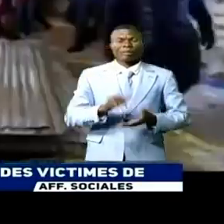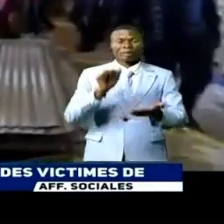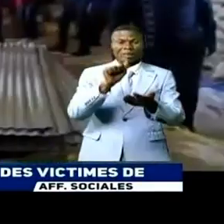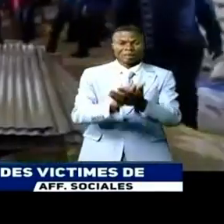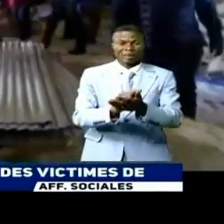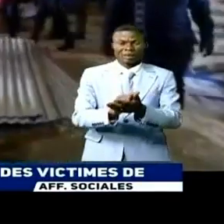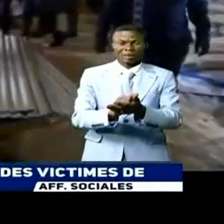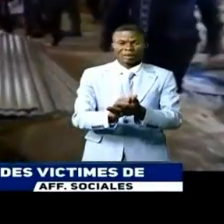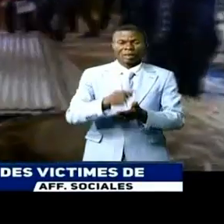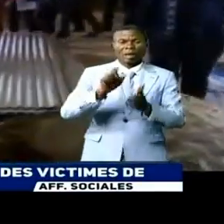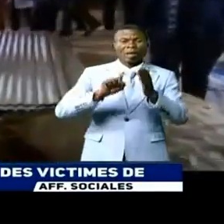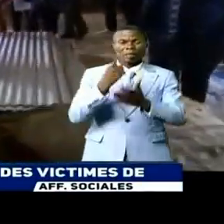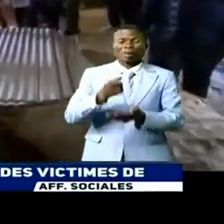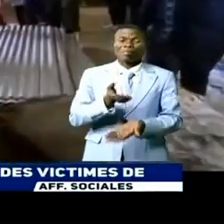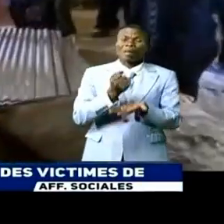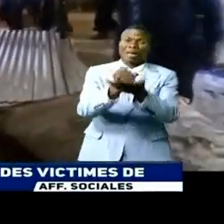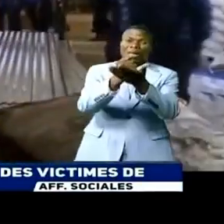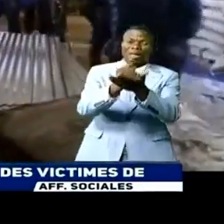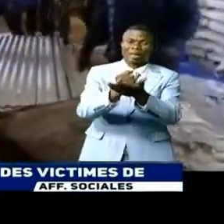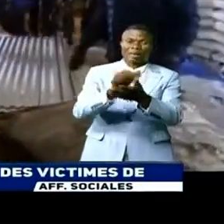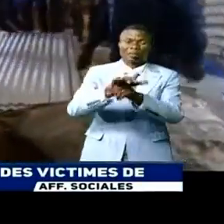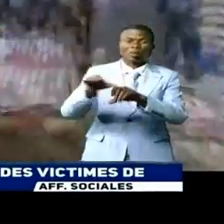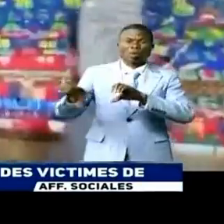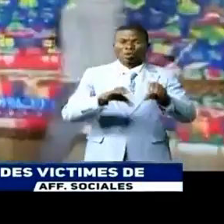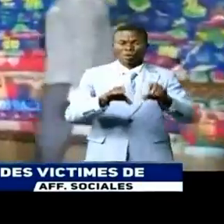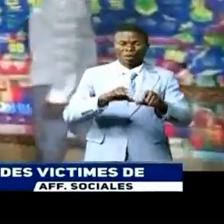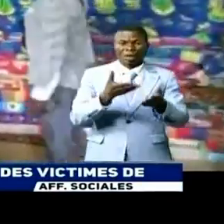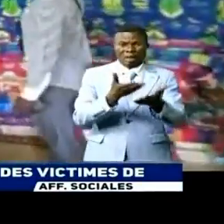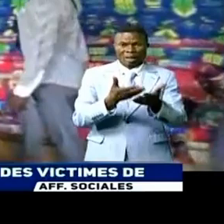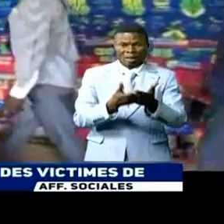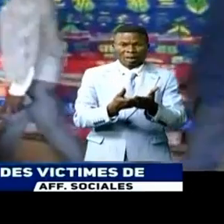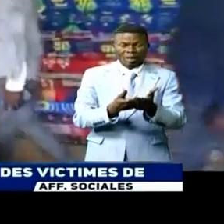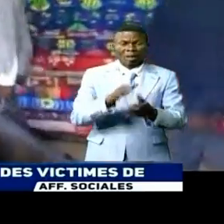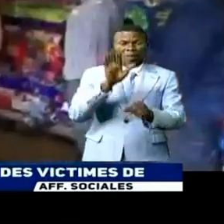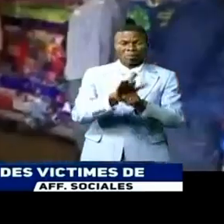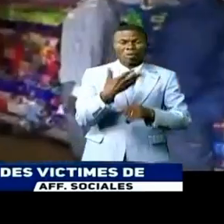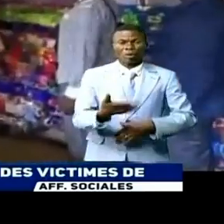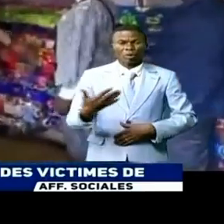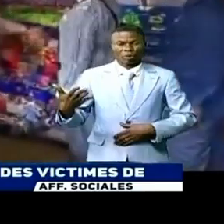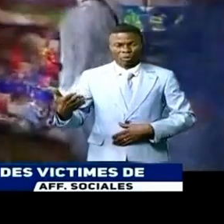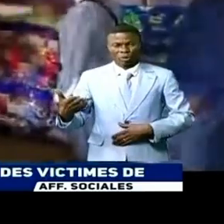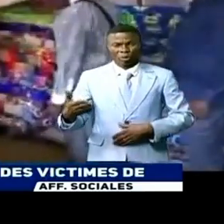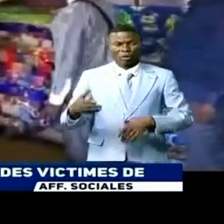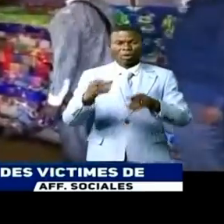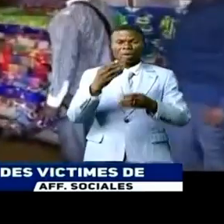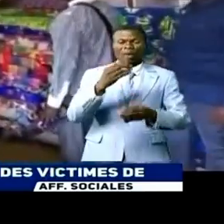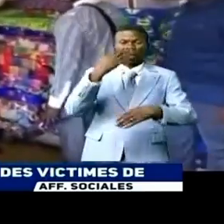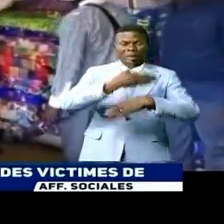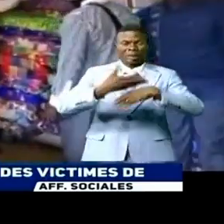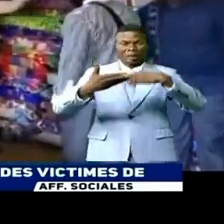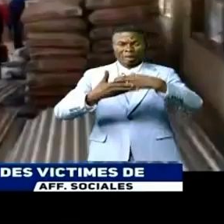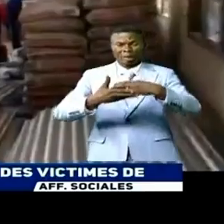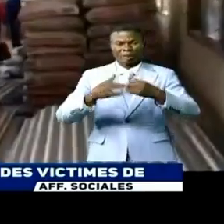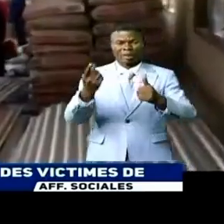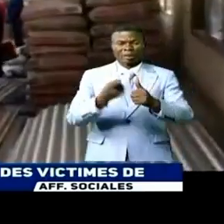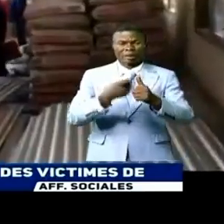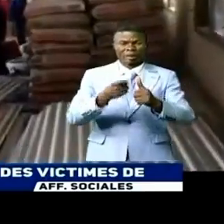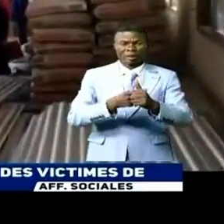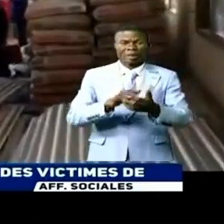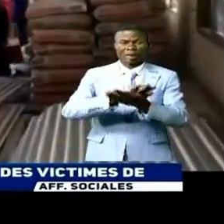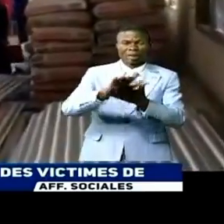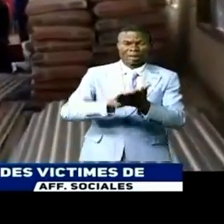d'une première assistance multisectorielle constitue dié d'un important des matériaux de construction notamment le ciment